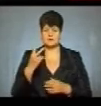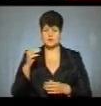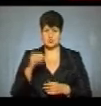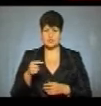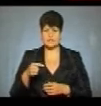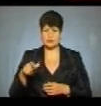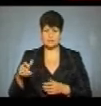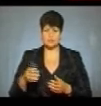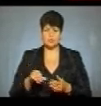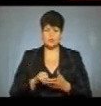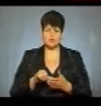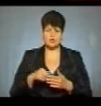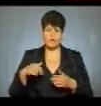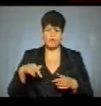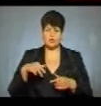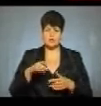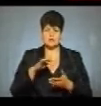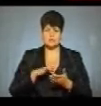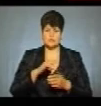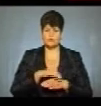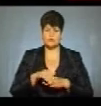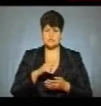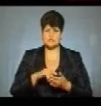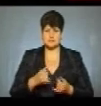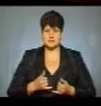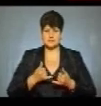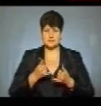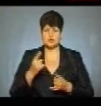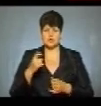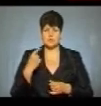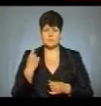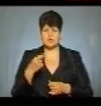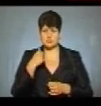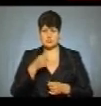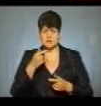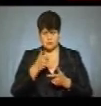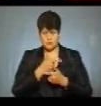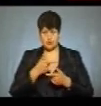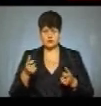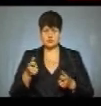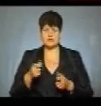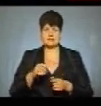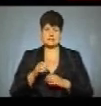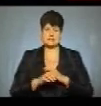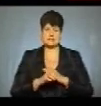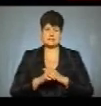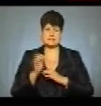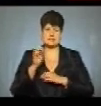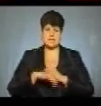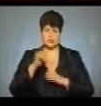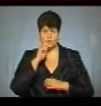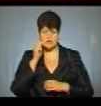взяли участь в ході центральними вулицями міста. Її присвятили 101-й річниці проголошення Західноукраїнської Народної